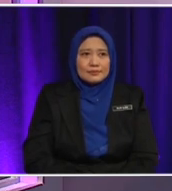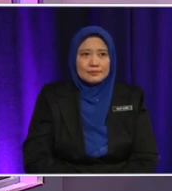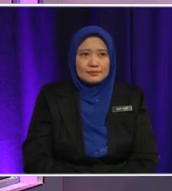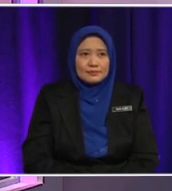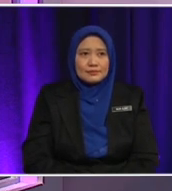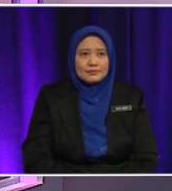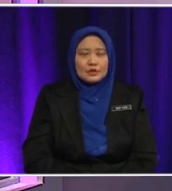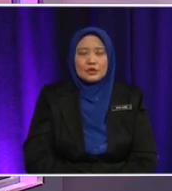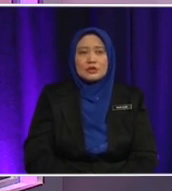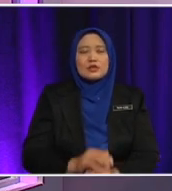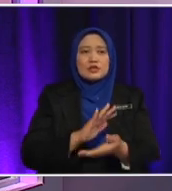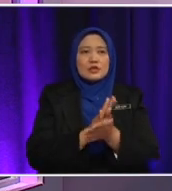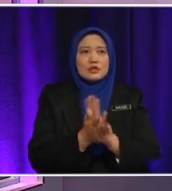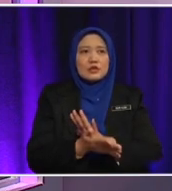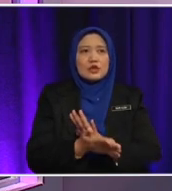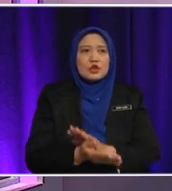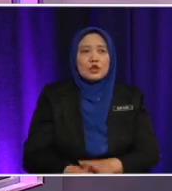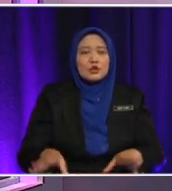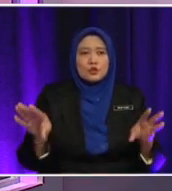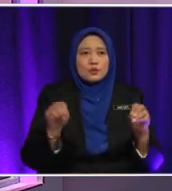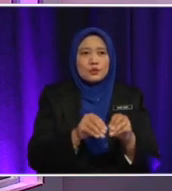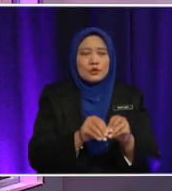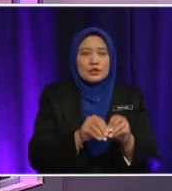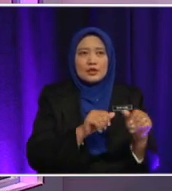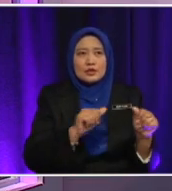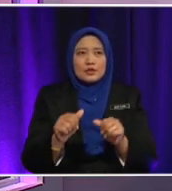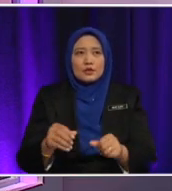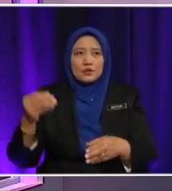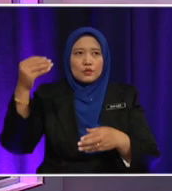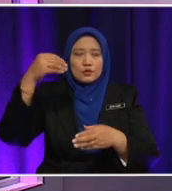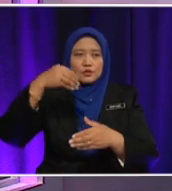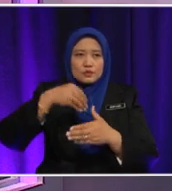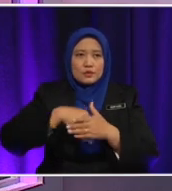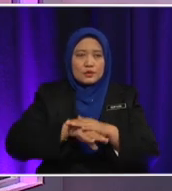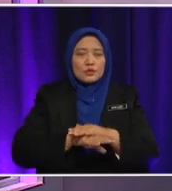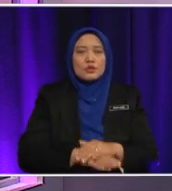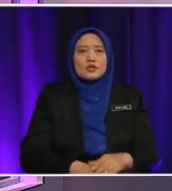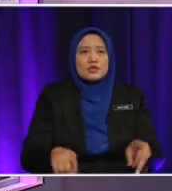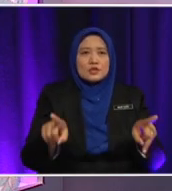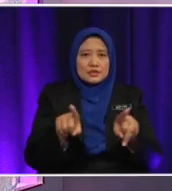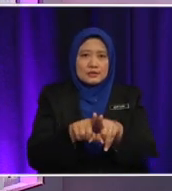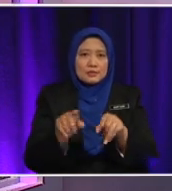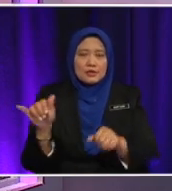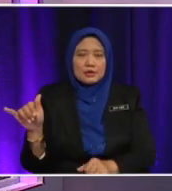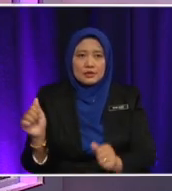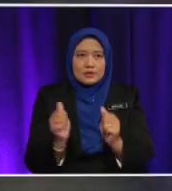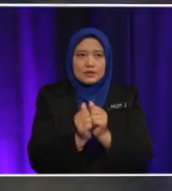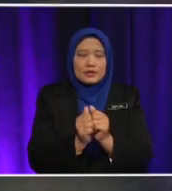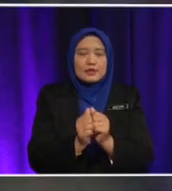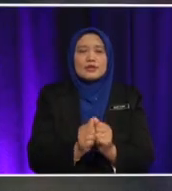jumlah arus masuk sama dengan jumlah arus yang kedua harusnya masuk